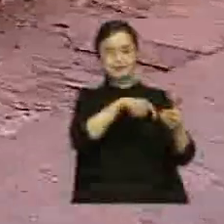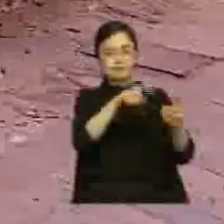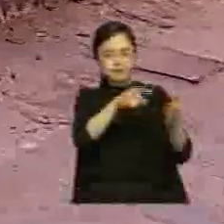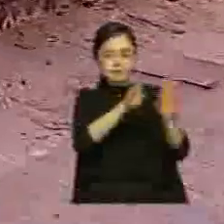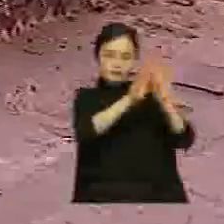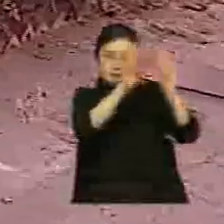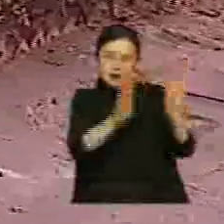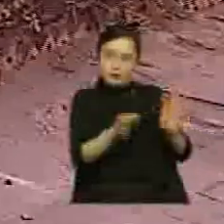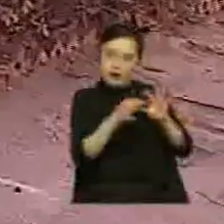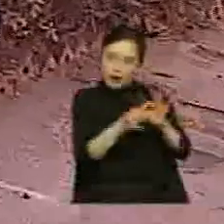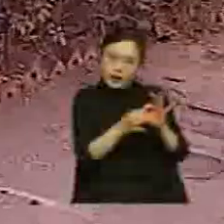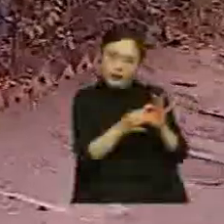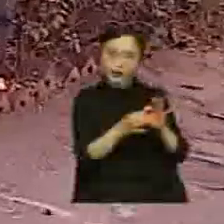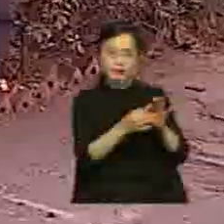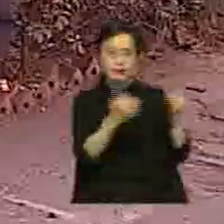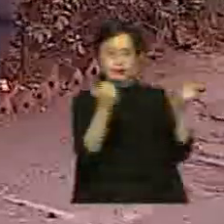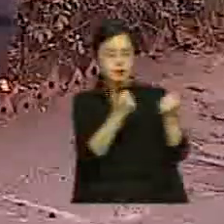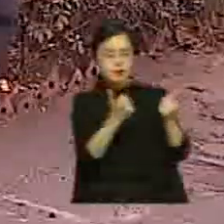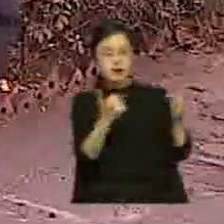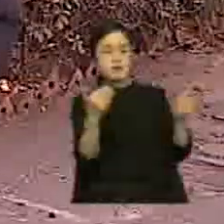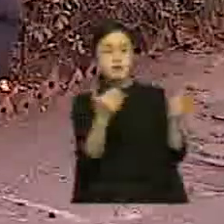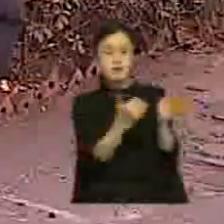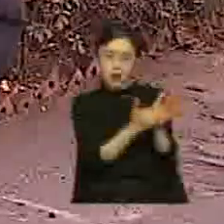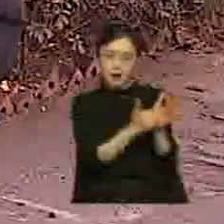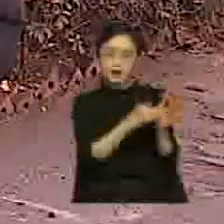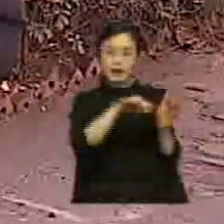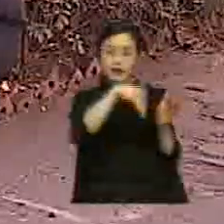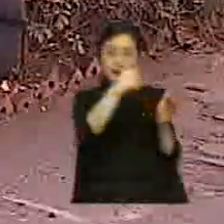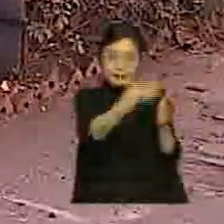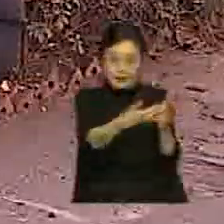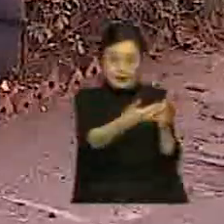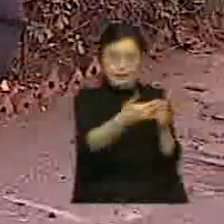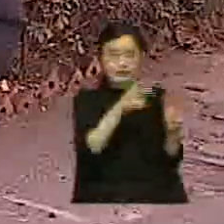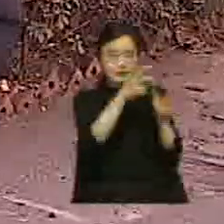체납에 관한 협의를 마치고 박물관 설립을 위한 타당성